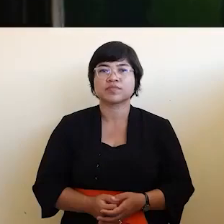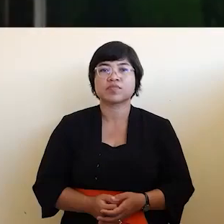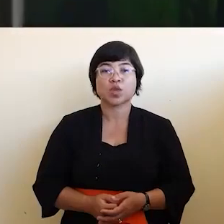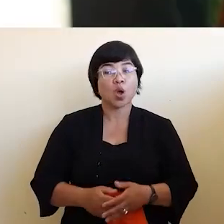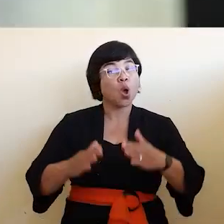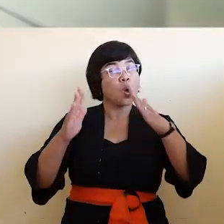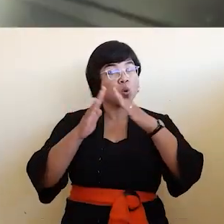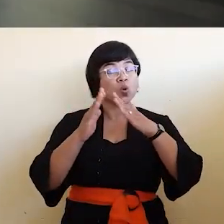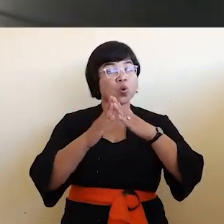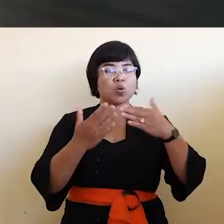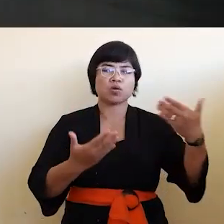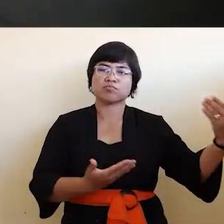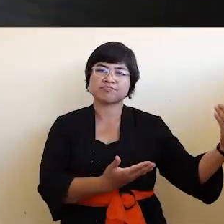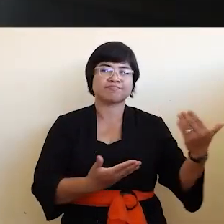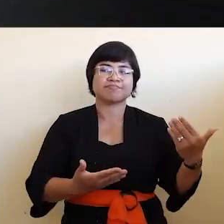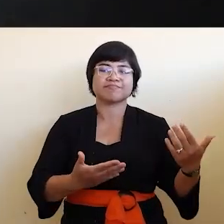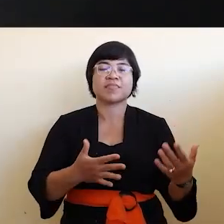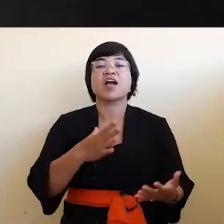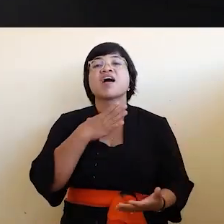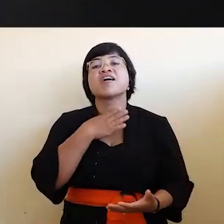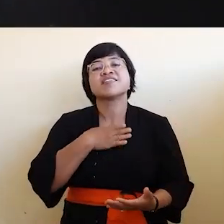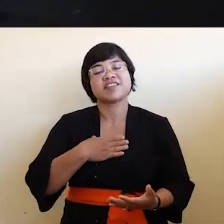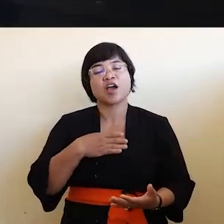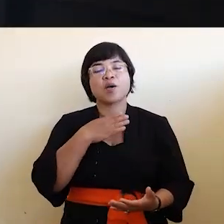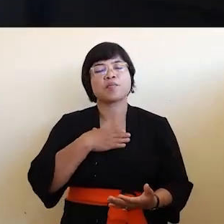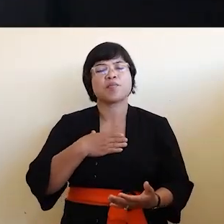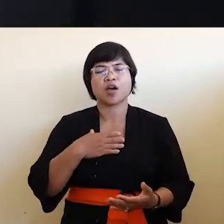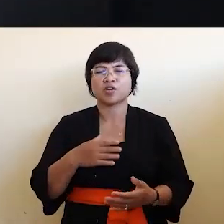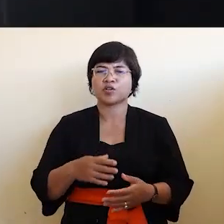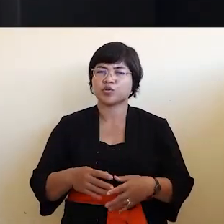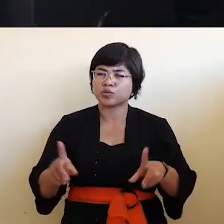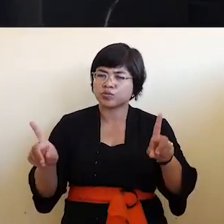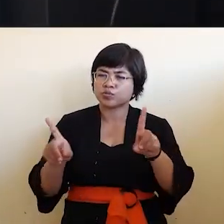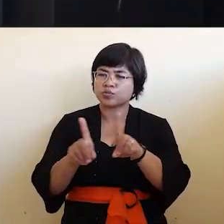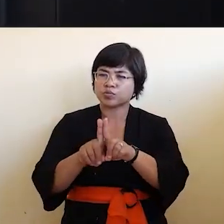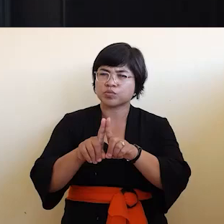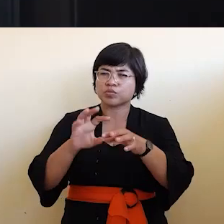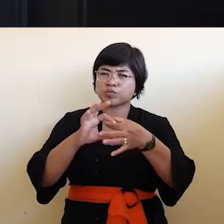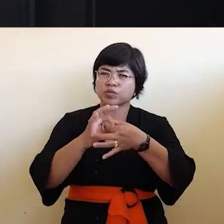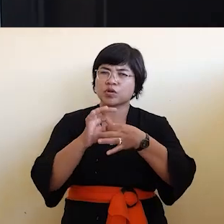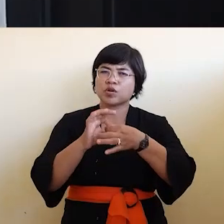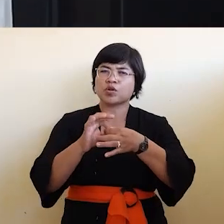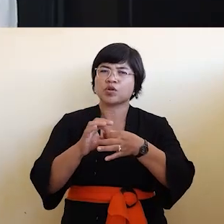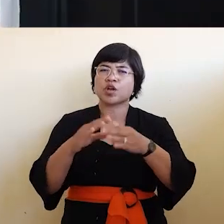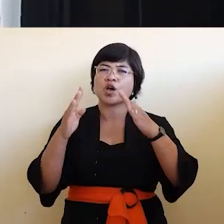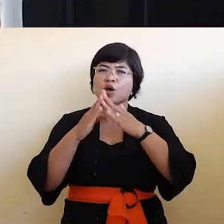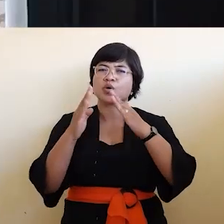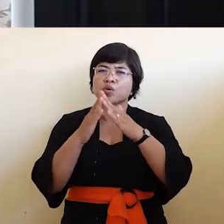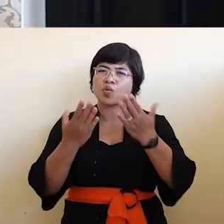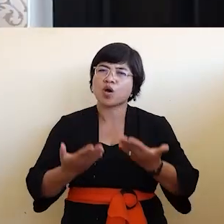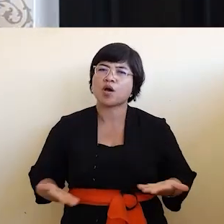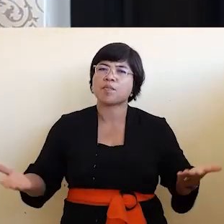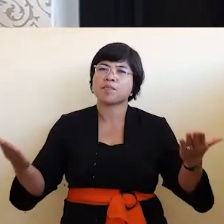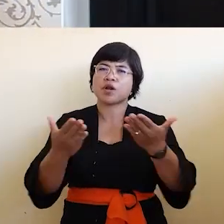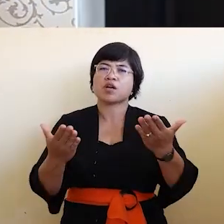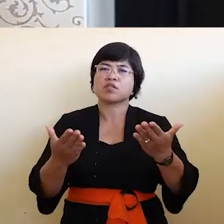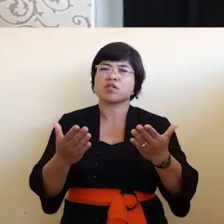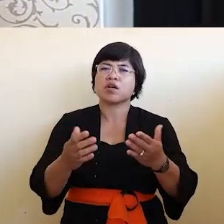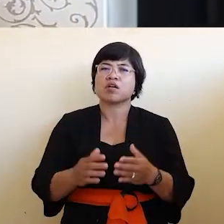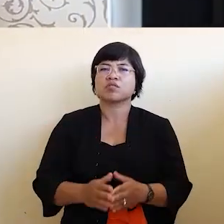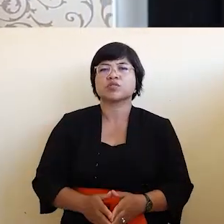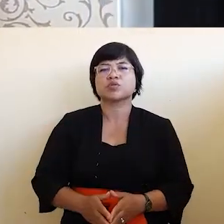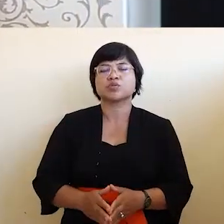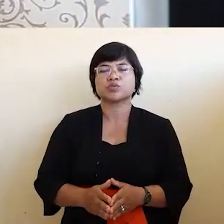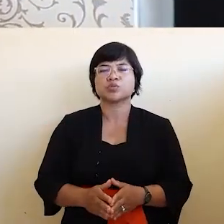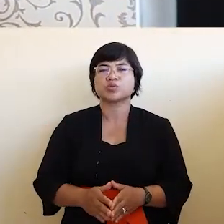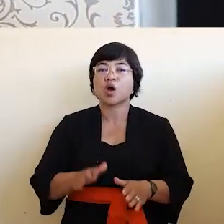Ruang laktasi yang nyaman dan menjadi satu kesatuan dengan ruang pelayanan, menjaga privasi dan dilengkapi